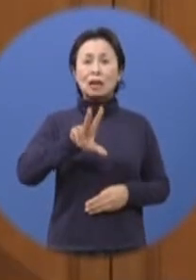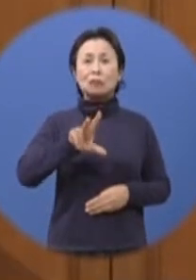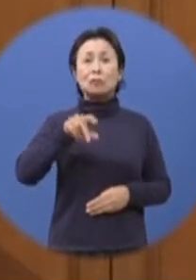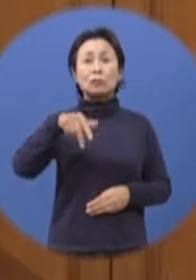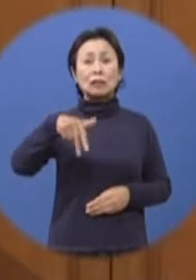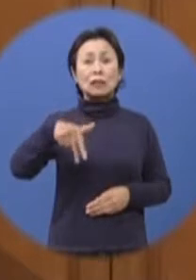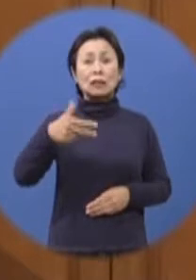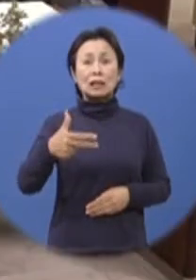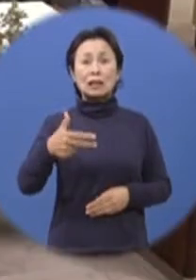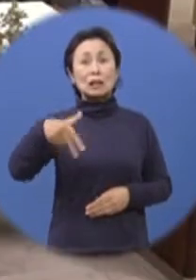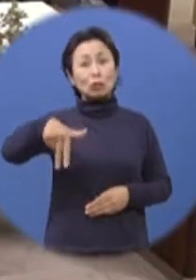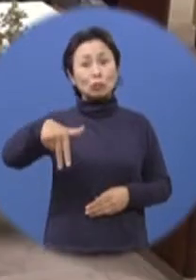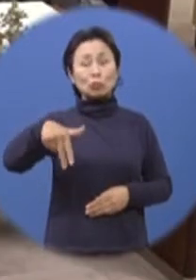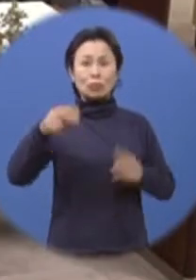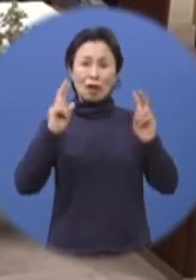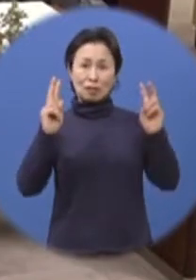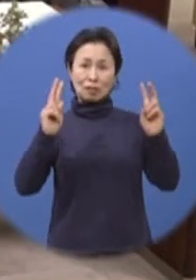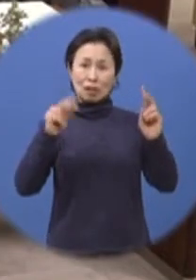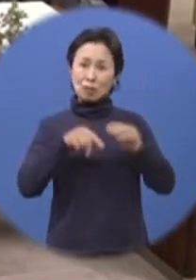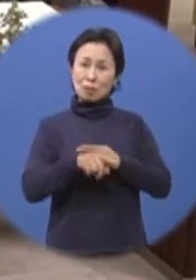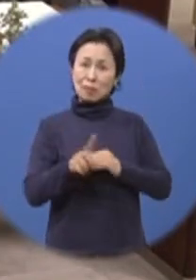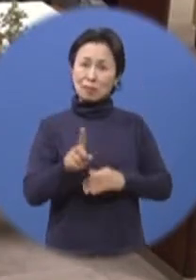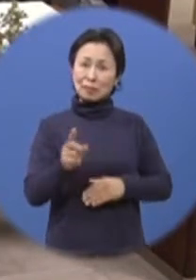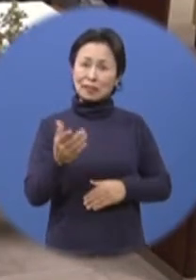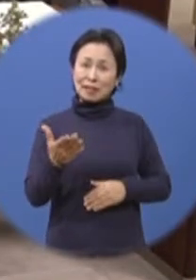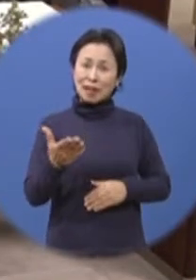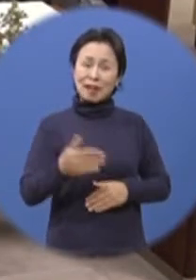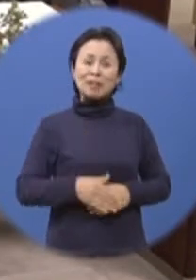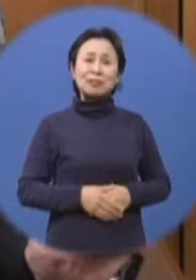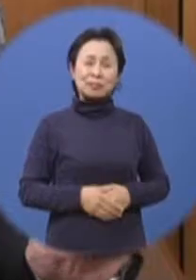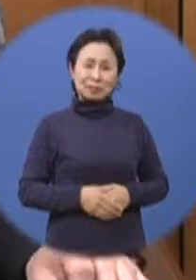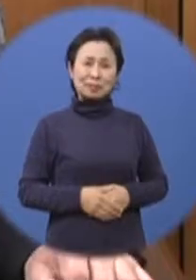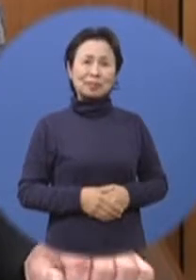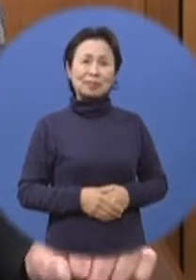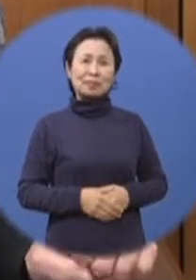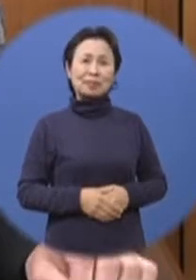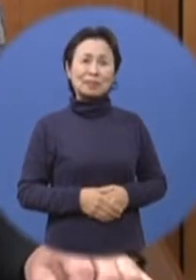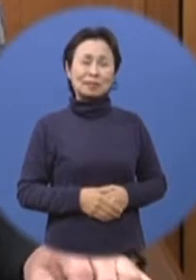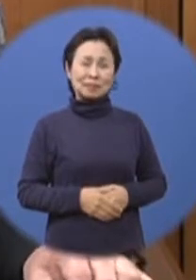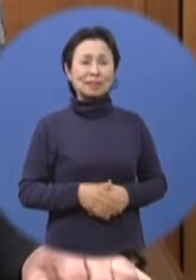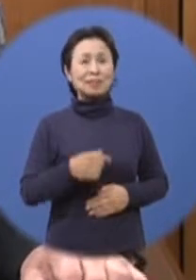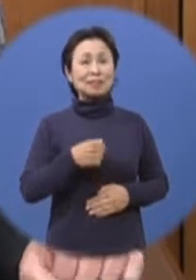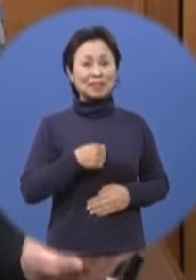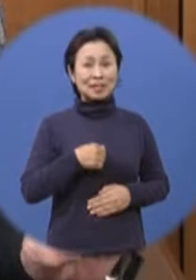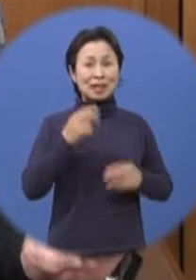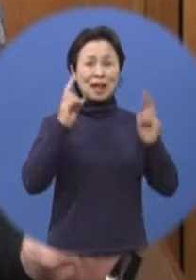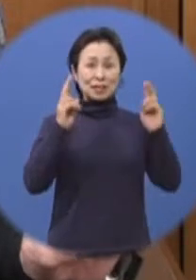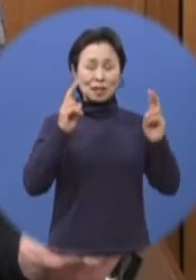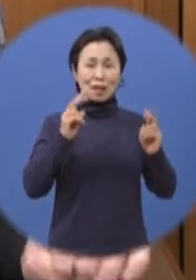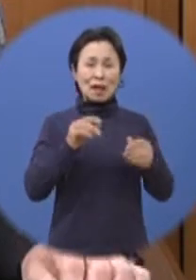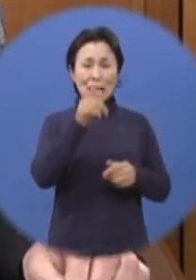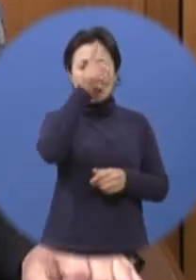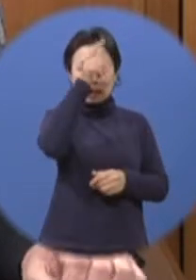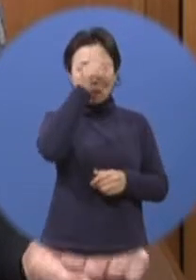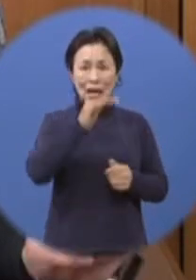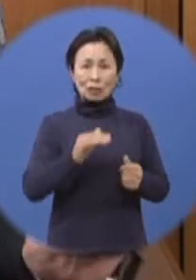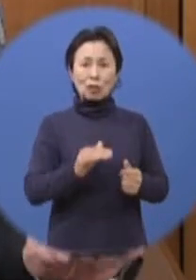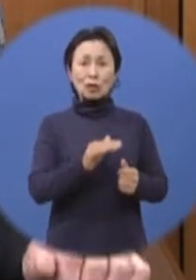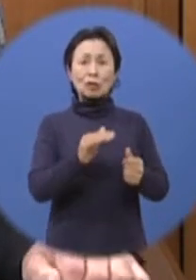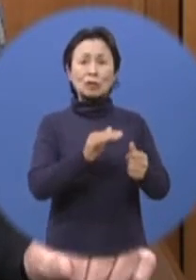ですがこのエルシスって会長どういう意味があるんですけど深いじゃあね余計にまでの